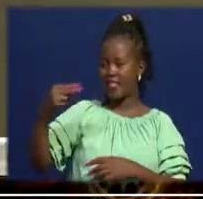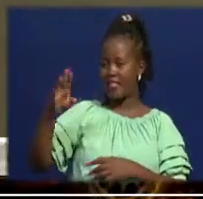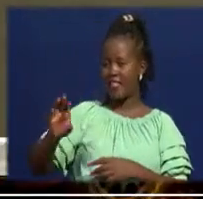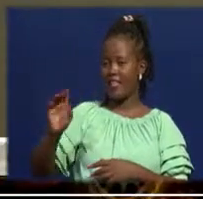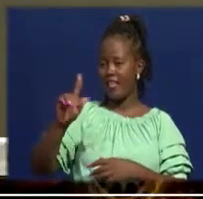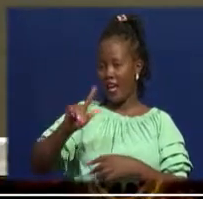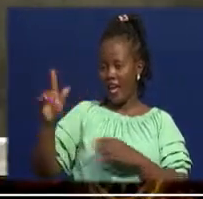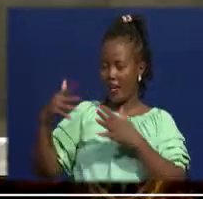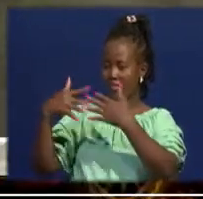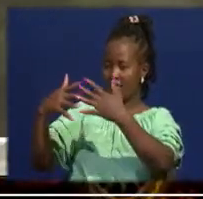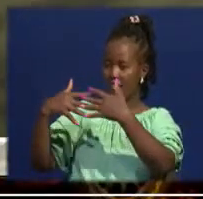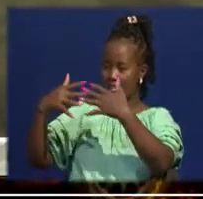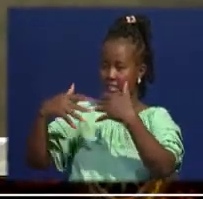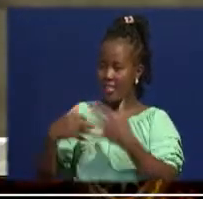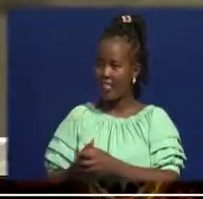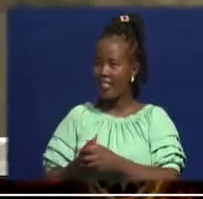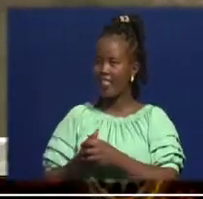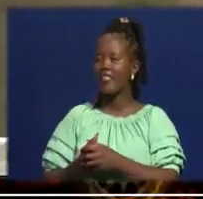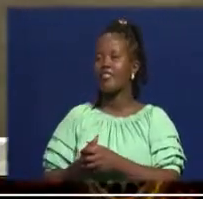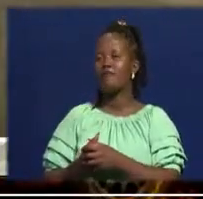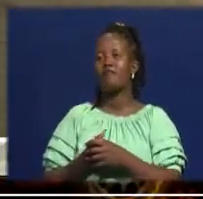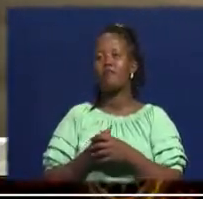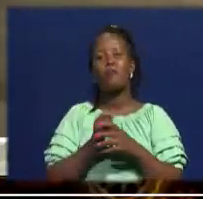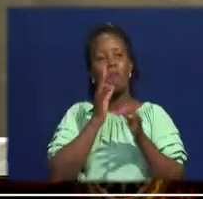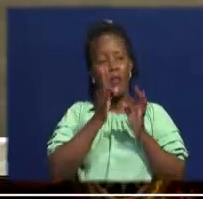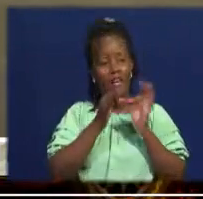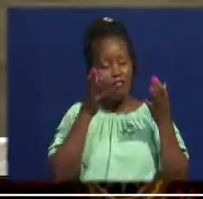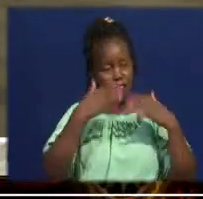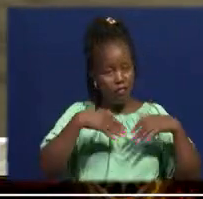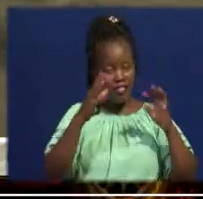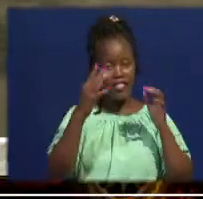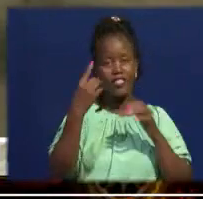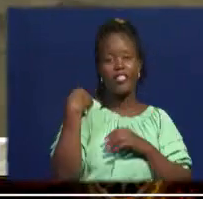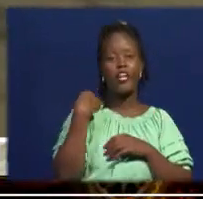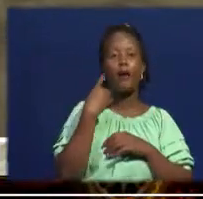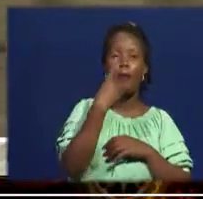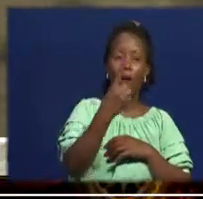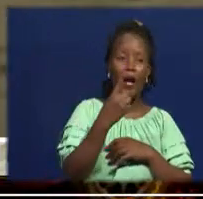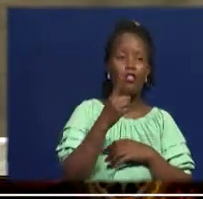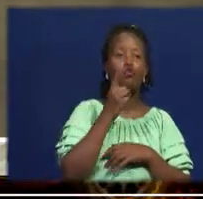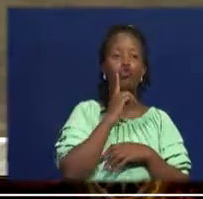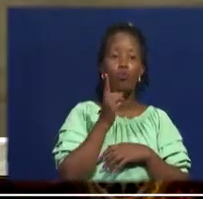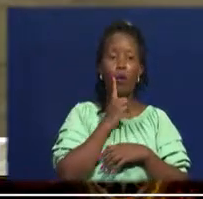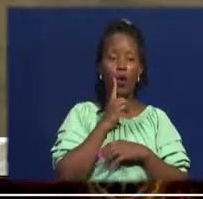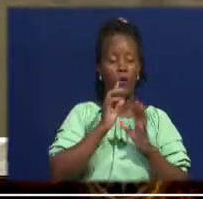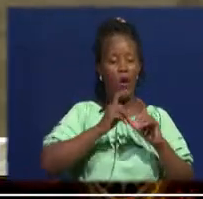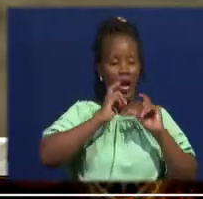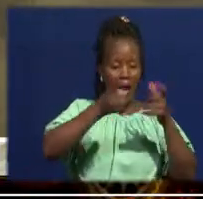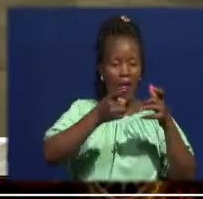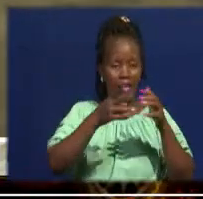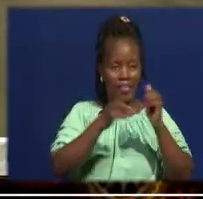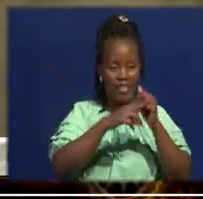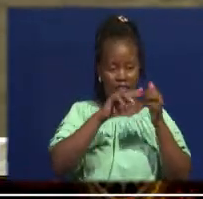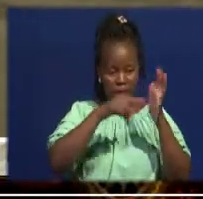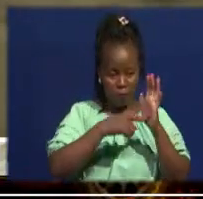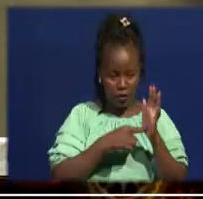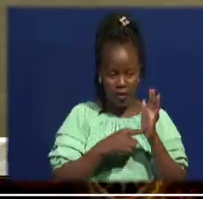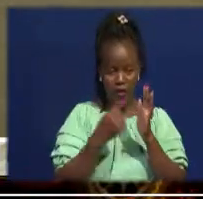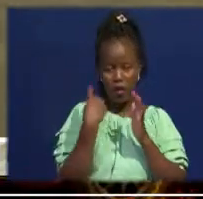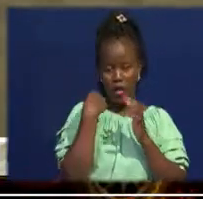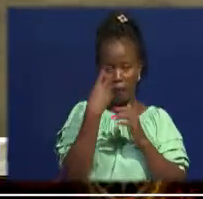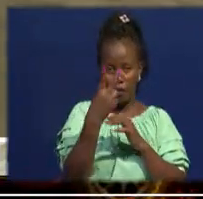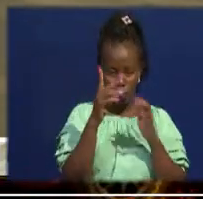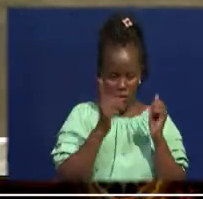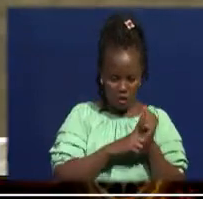Wanasema Wolf Power Stage. Ukimaliza wa kwanza siku ya Jumapili unapata alama 7. Wa pili 6,